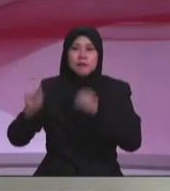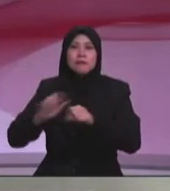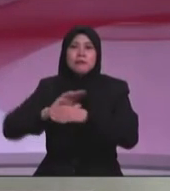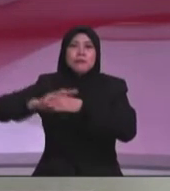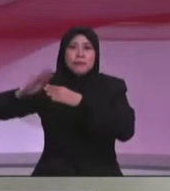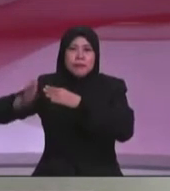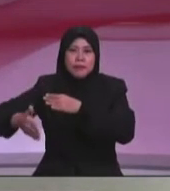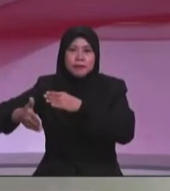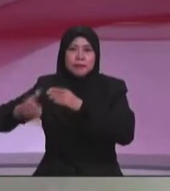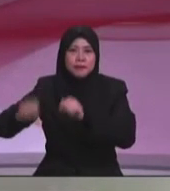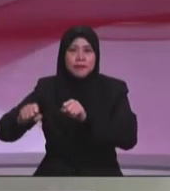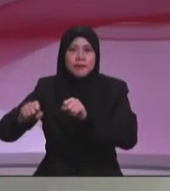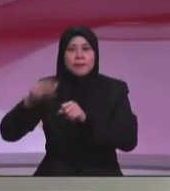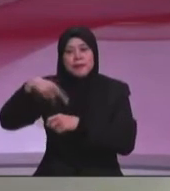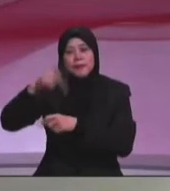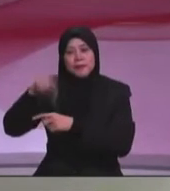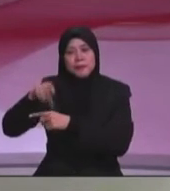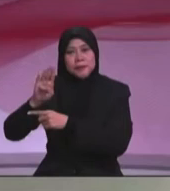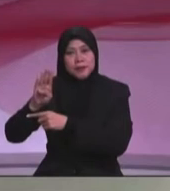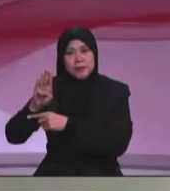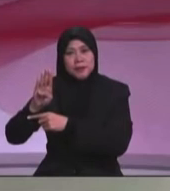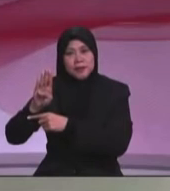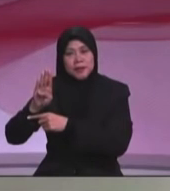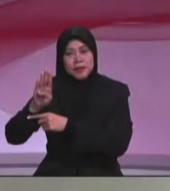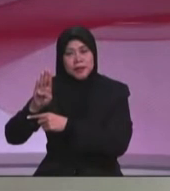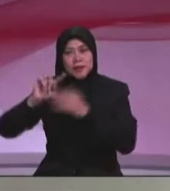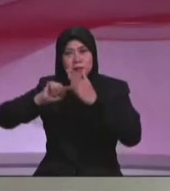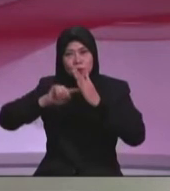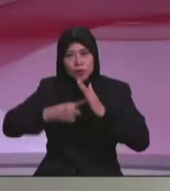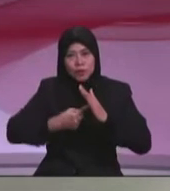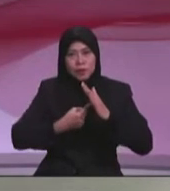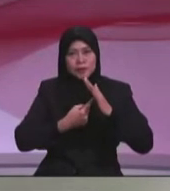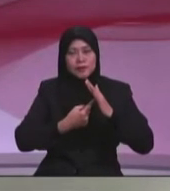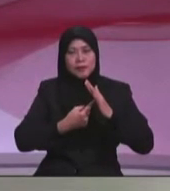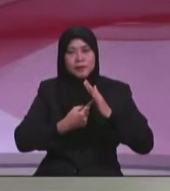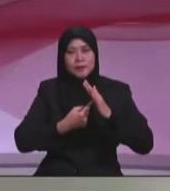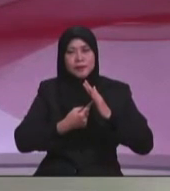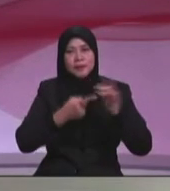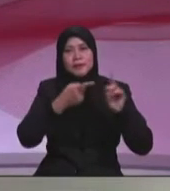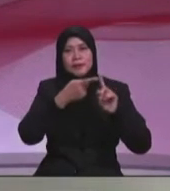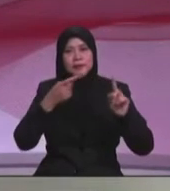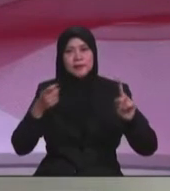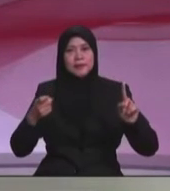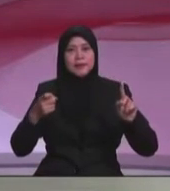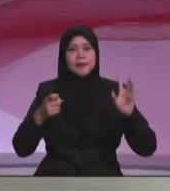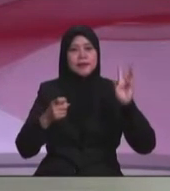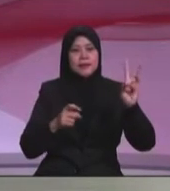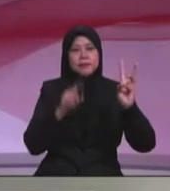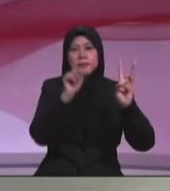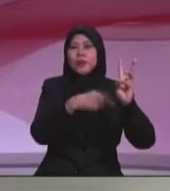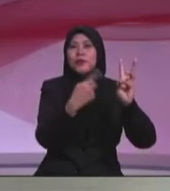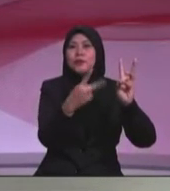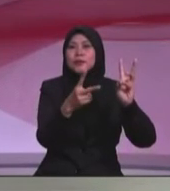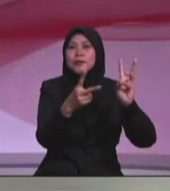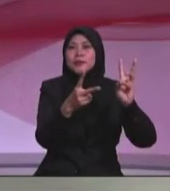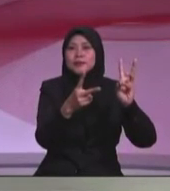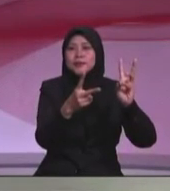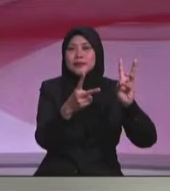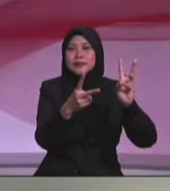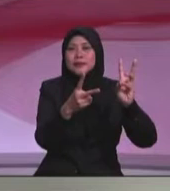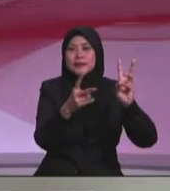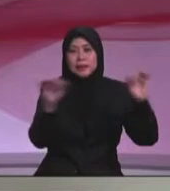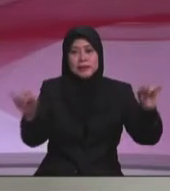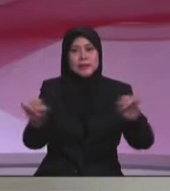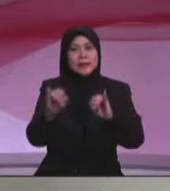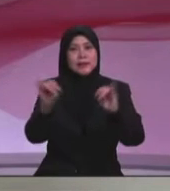ditamatkan PKPB mulai daripada 6 Disember lah yang terakhir dan